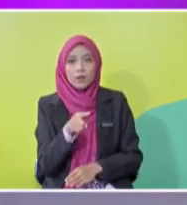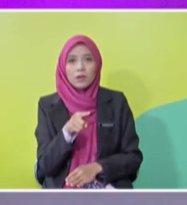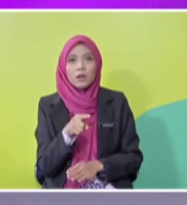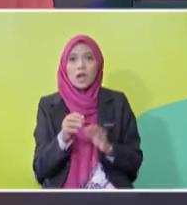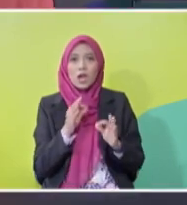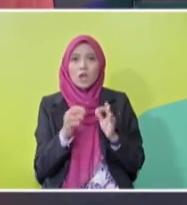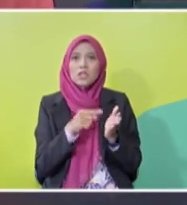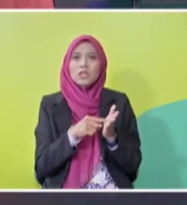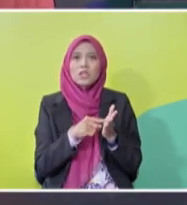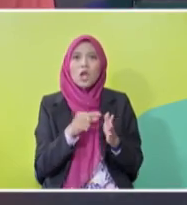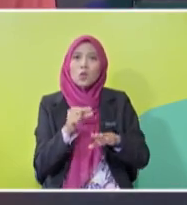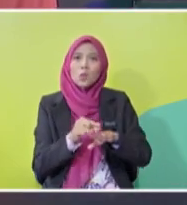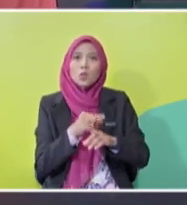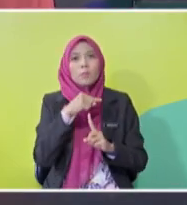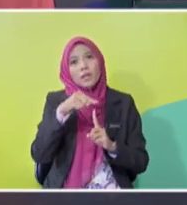waktu